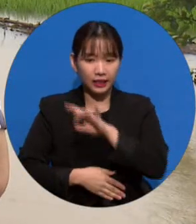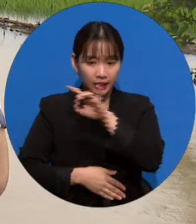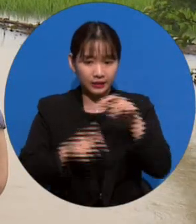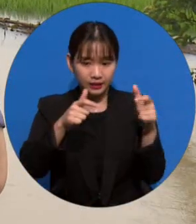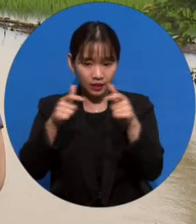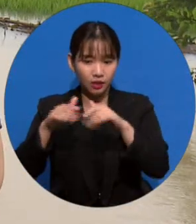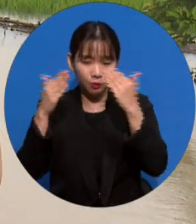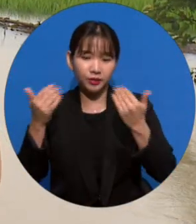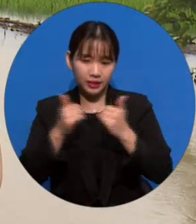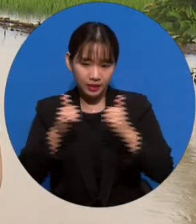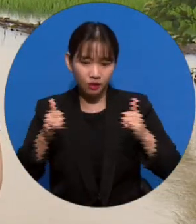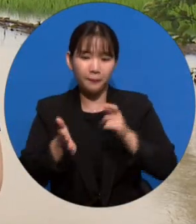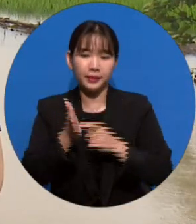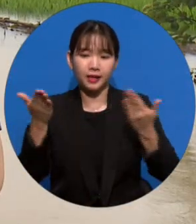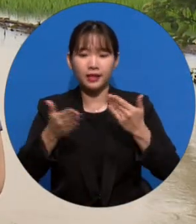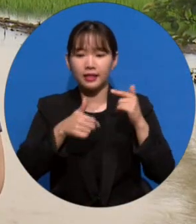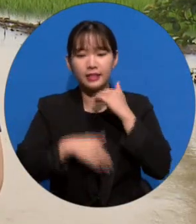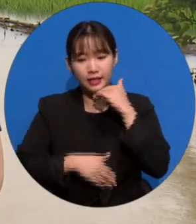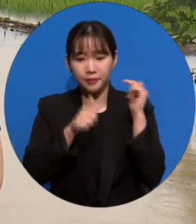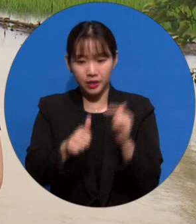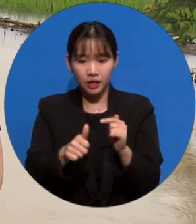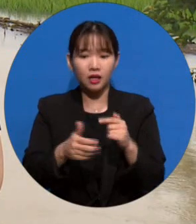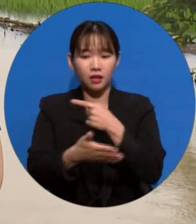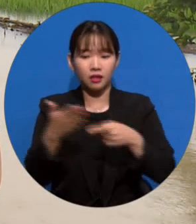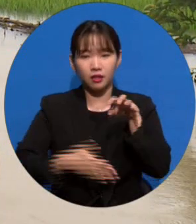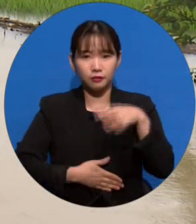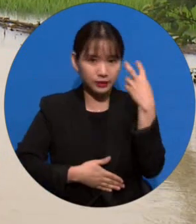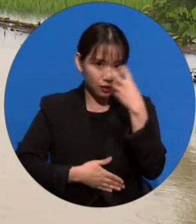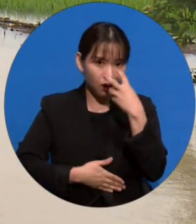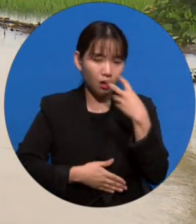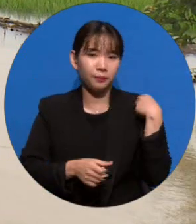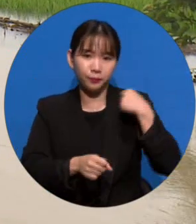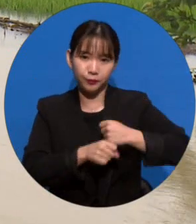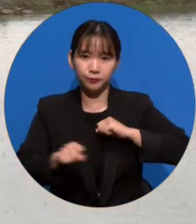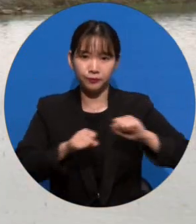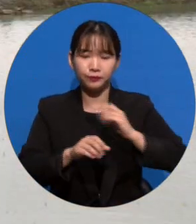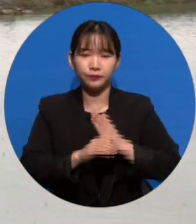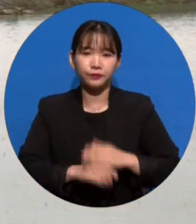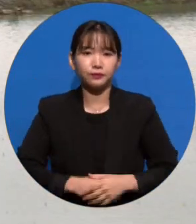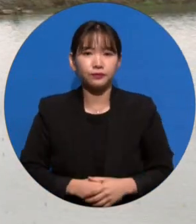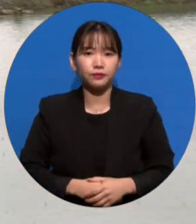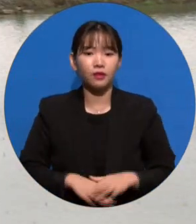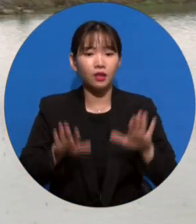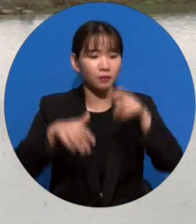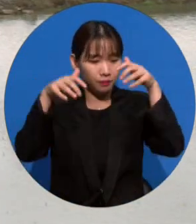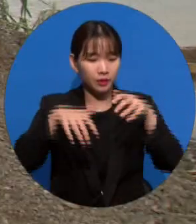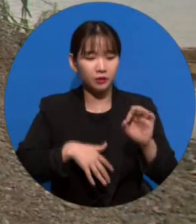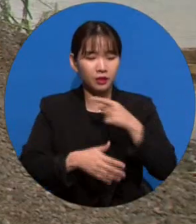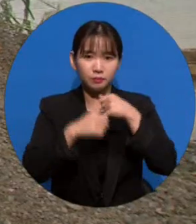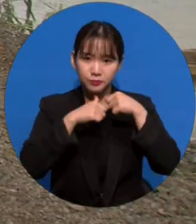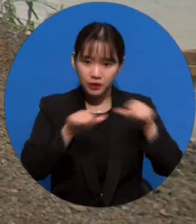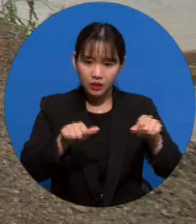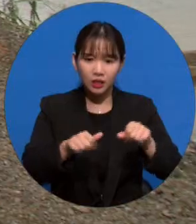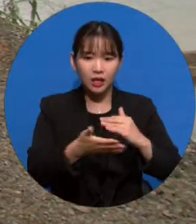지자체는 전 직원 비상 근무 명령을 발령하고 피해 현장 점검과 피해 복구에 나서고 있습니다. 이번 장맛비로